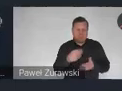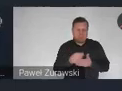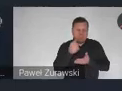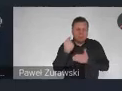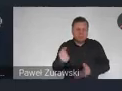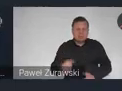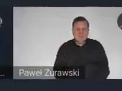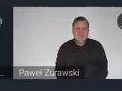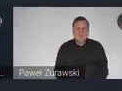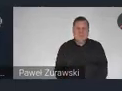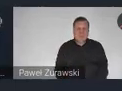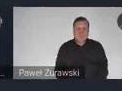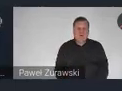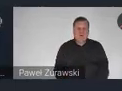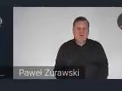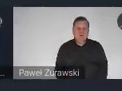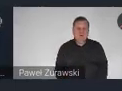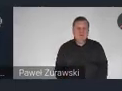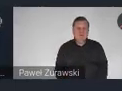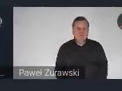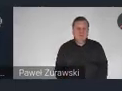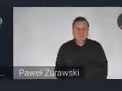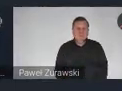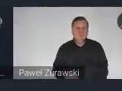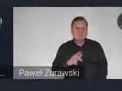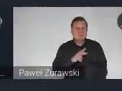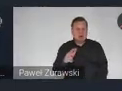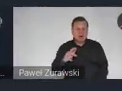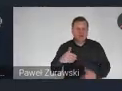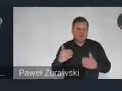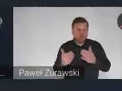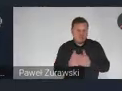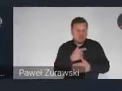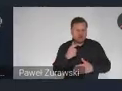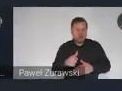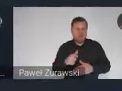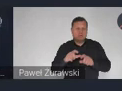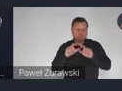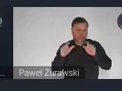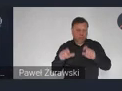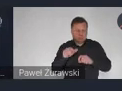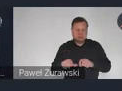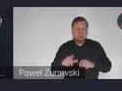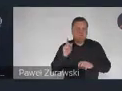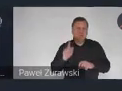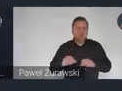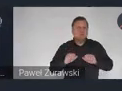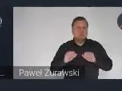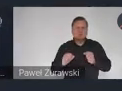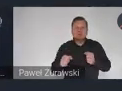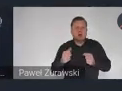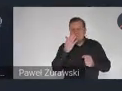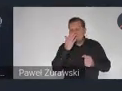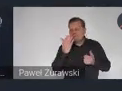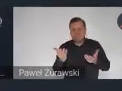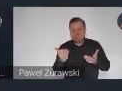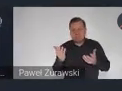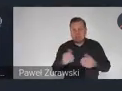każdy z tych nowych każda z tych nowych placówek powinna działać w oparciu o